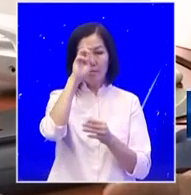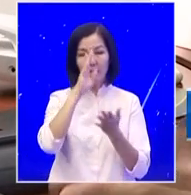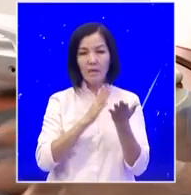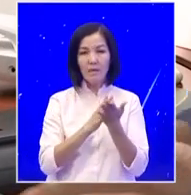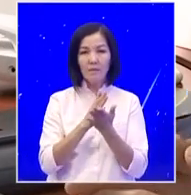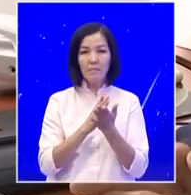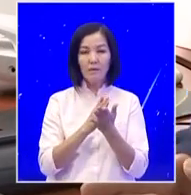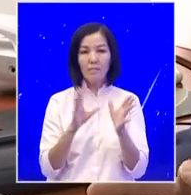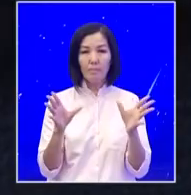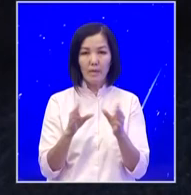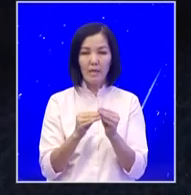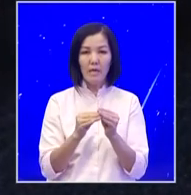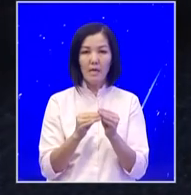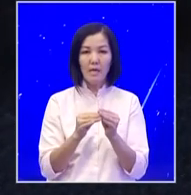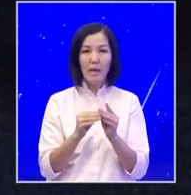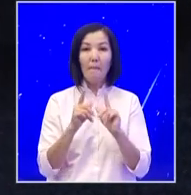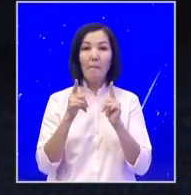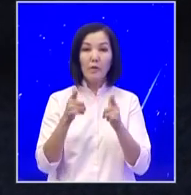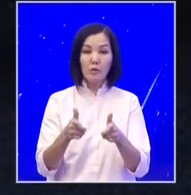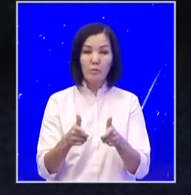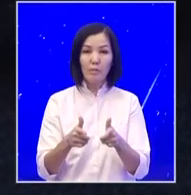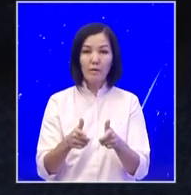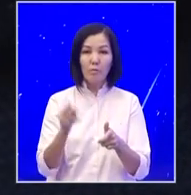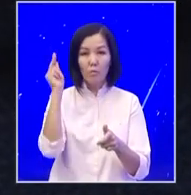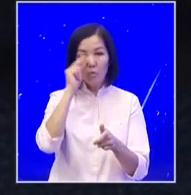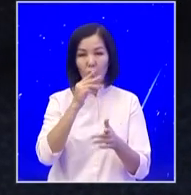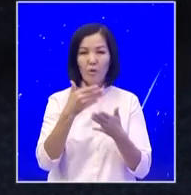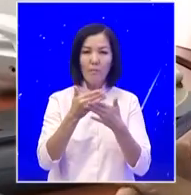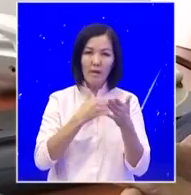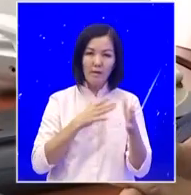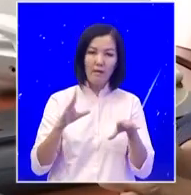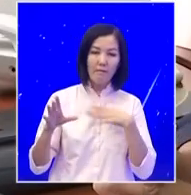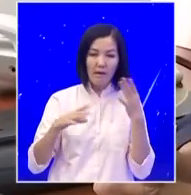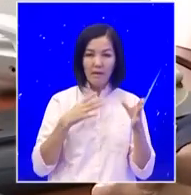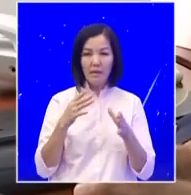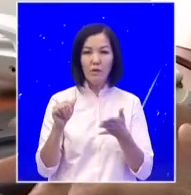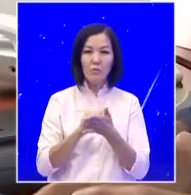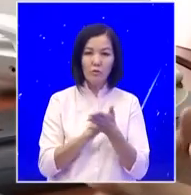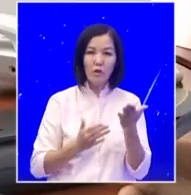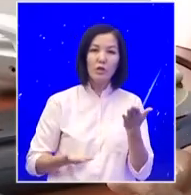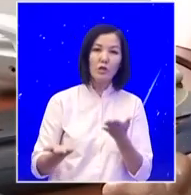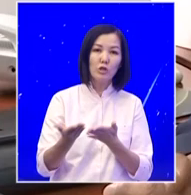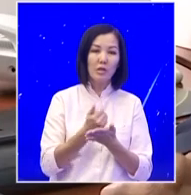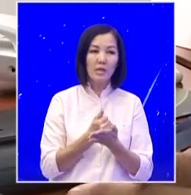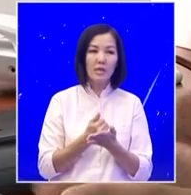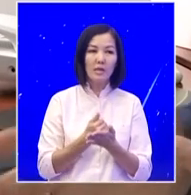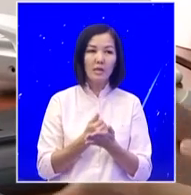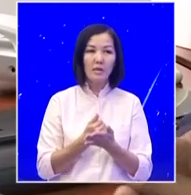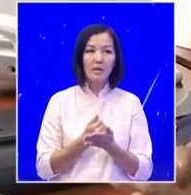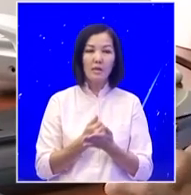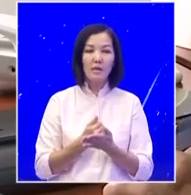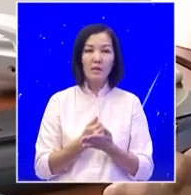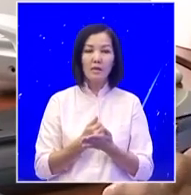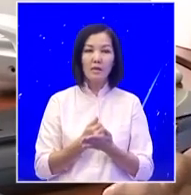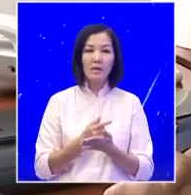кейін бірге түсуді шештік. Яғни дайындықтан бірге өттік, барлық құжаттарды бірге жинадық. Нәтижесінде екеуімізде